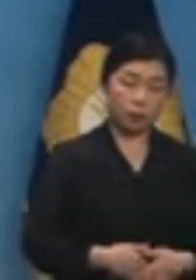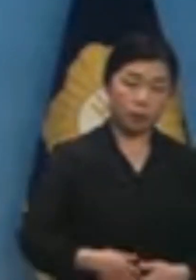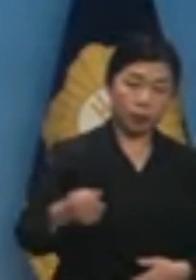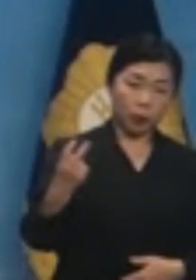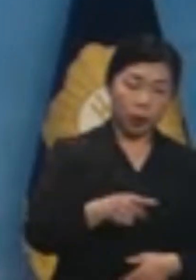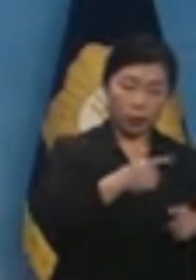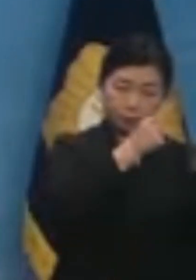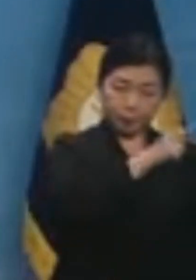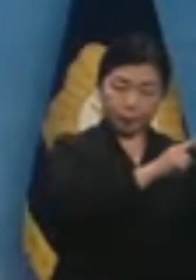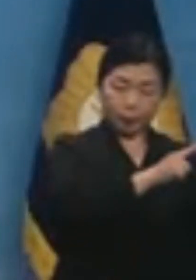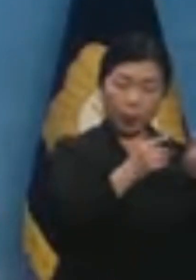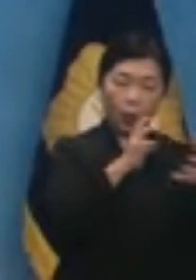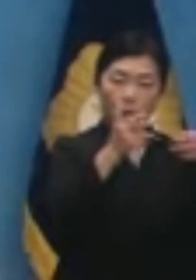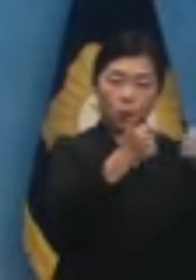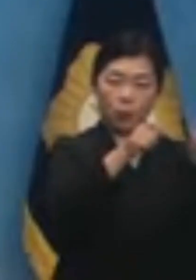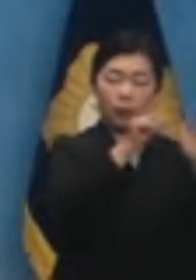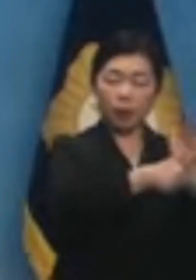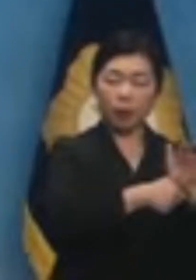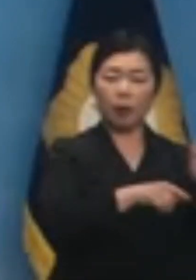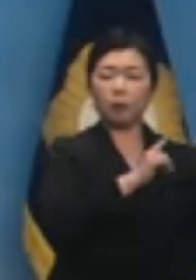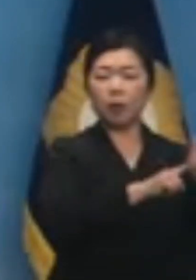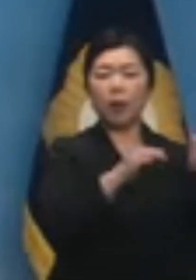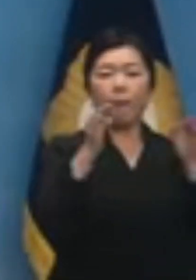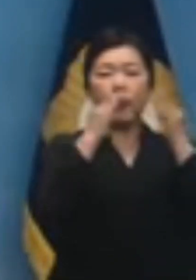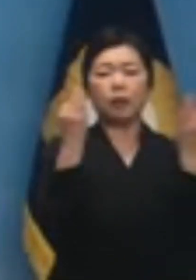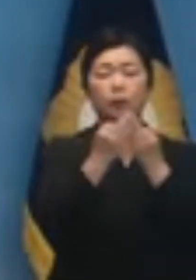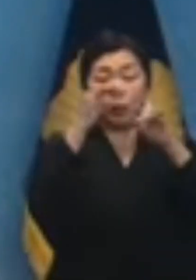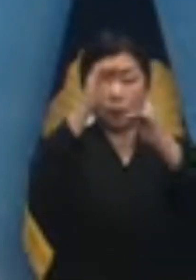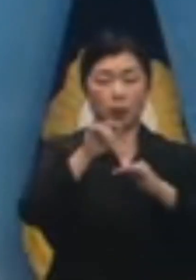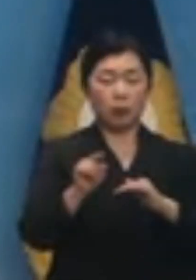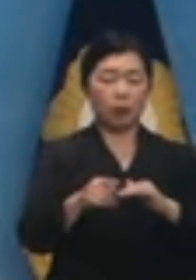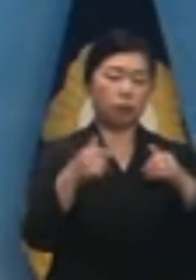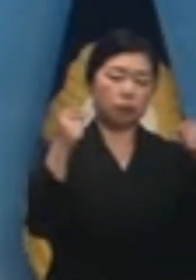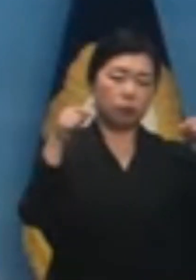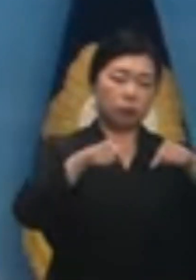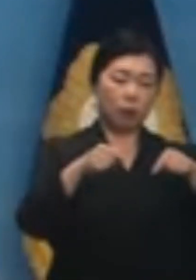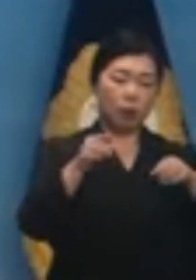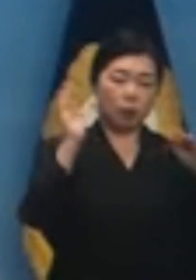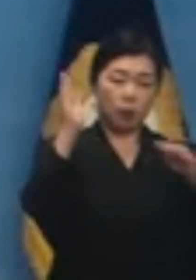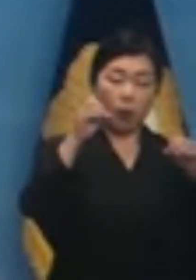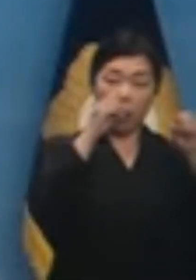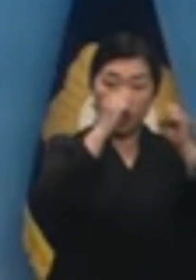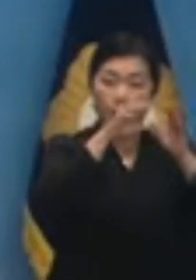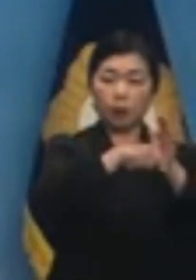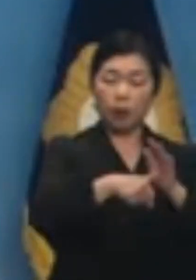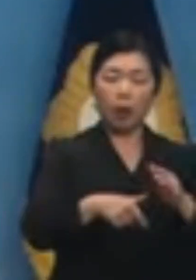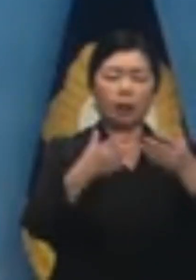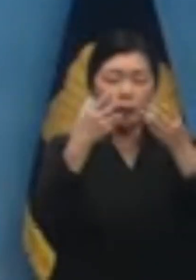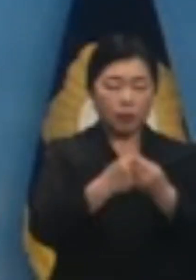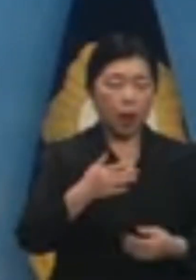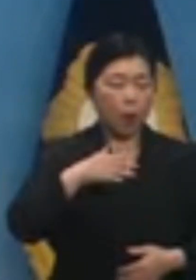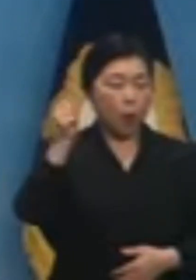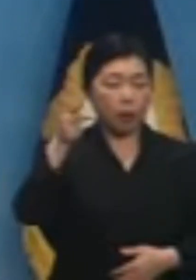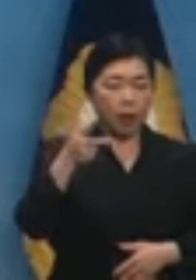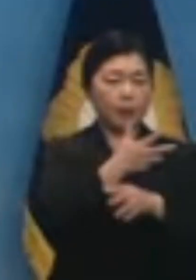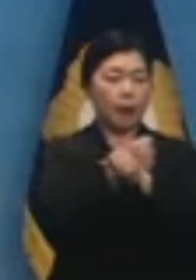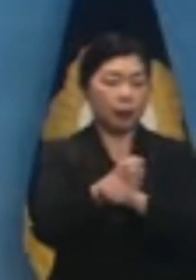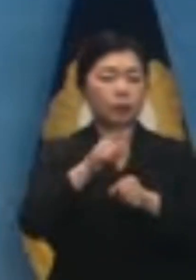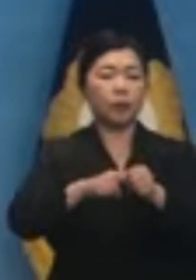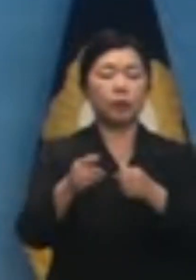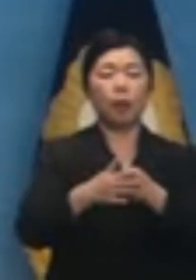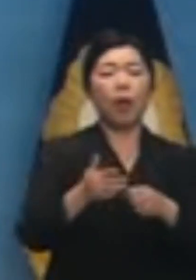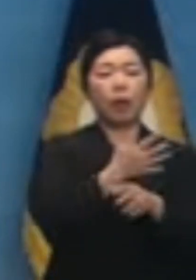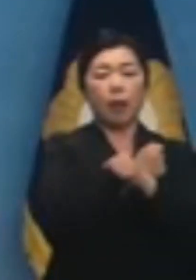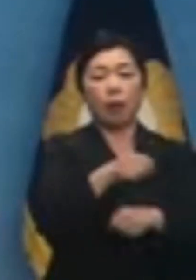후보의 기본소득과 지역 상품권 관련 페이스북 메시지에 대해 토의할 때 예를 들어서 제가 호텔 예약하기 위해서 예약금